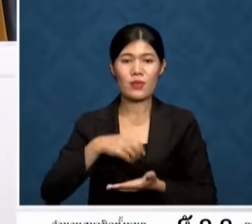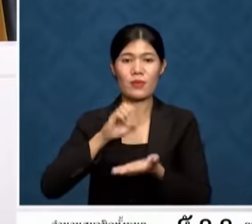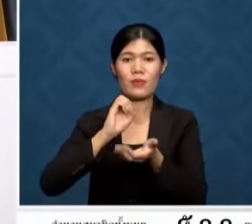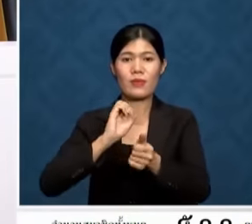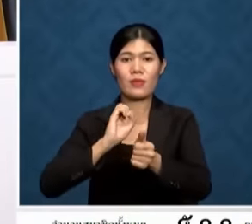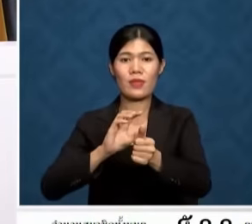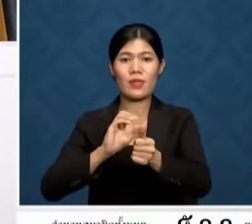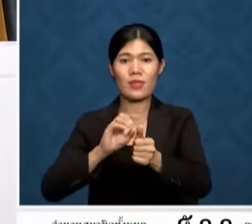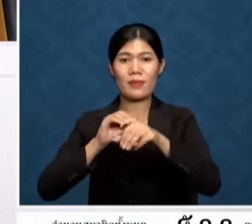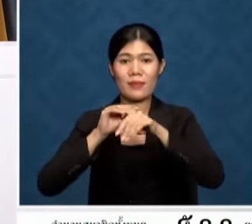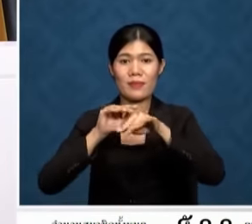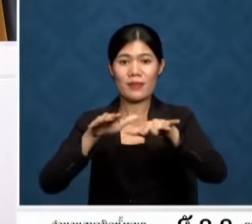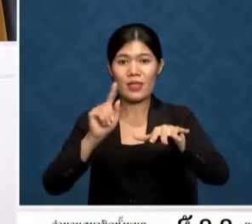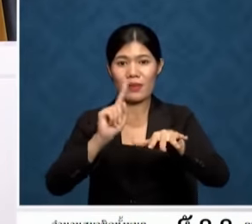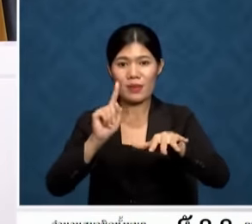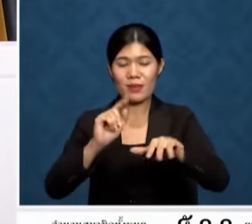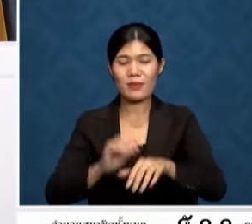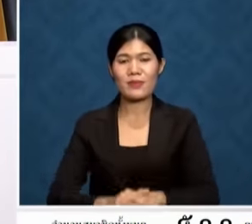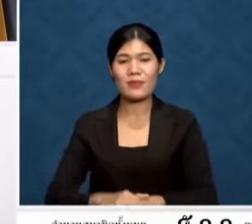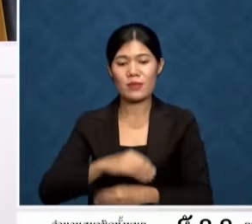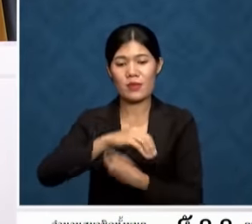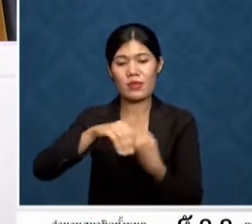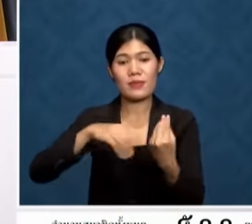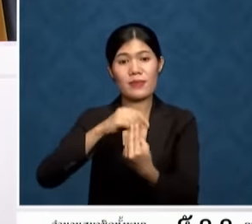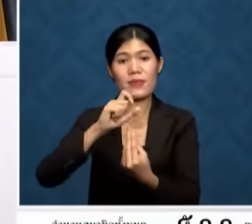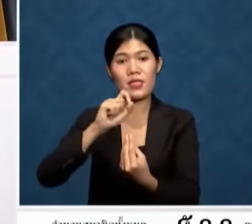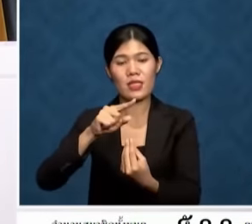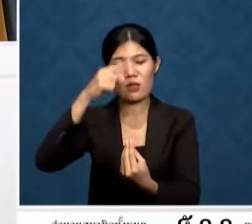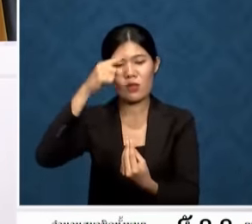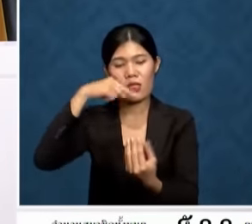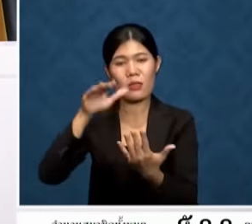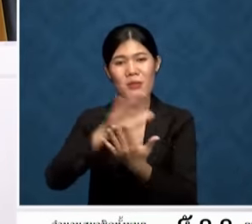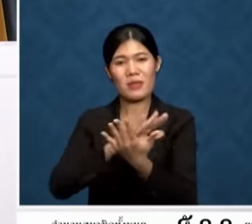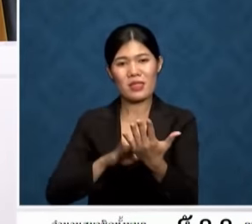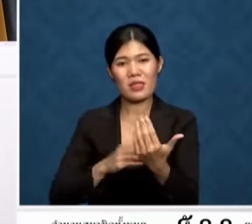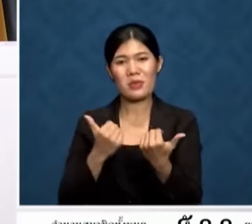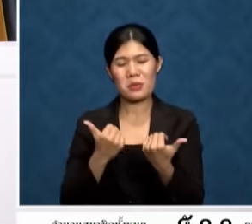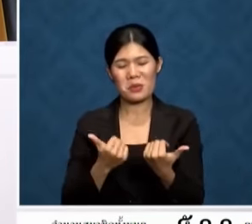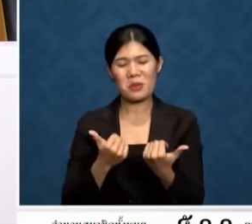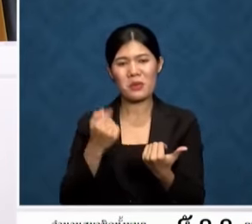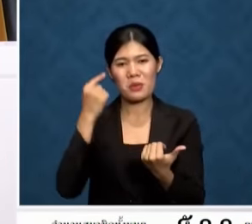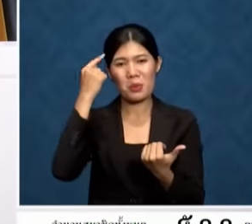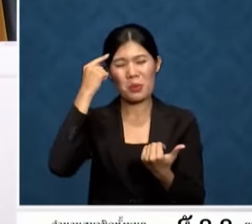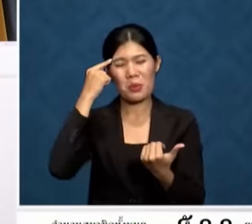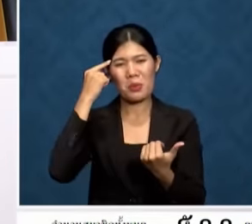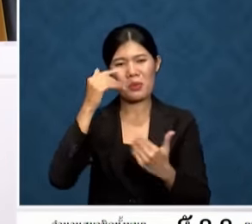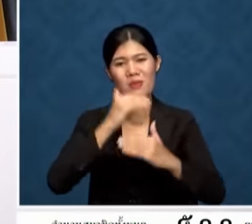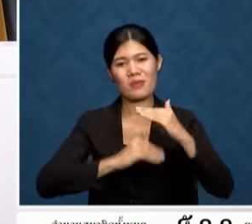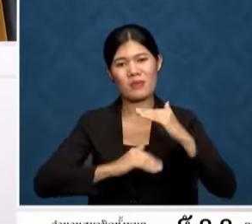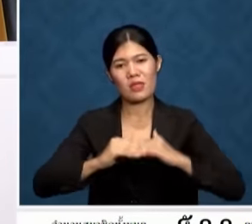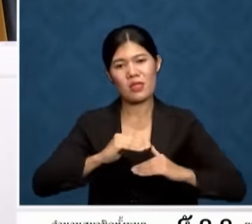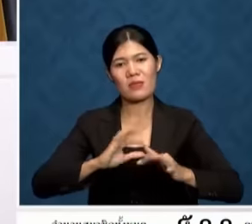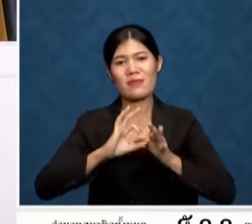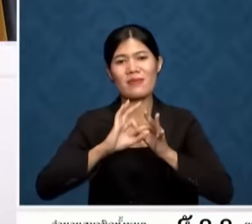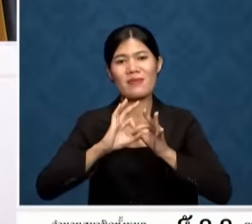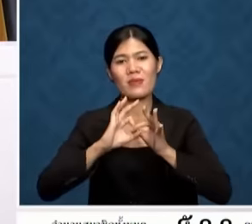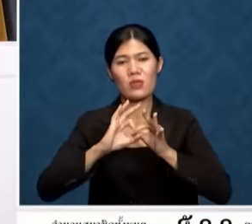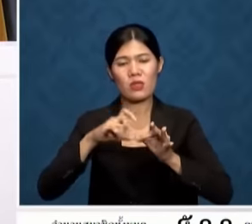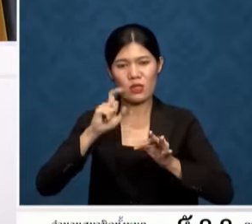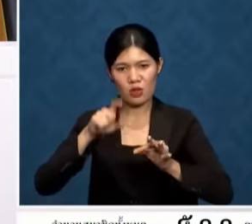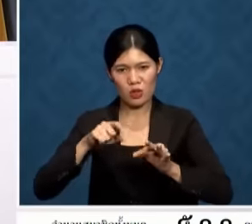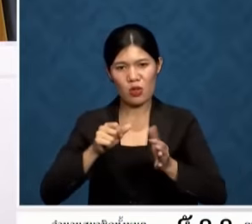ที่เราเห็นมาโดยตลอดนั่นคือภาวะเศรษฐกิจของประเทศเข้าสู่ในภาวะที่น่าเป็นห่วงเข้าสู่ในภาวะที่เราต้องทำอะไร